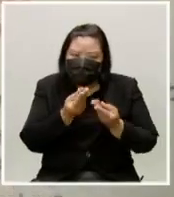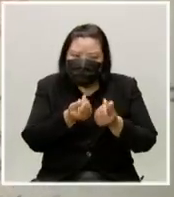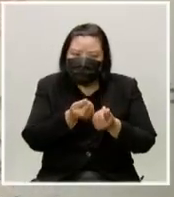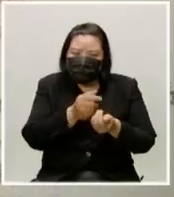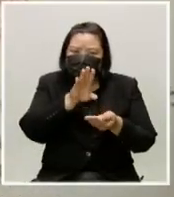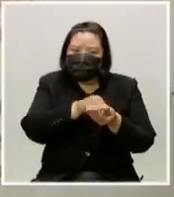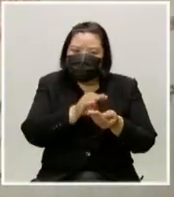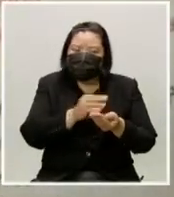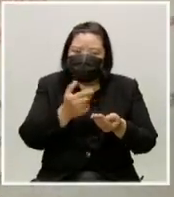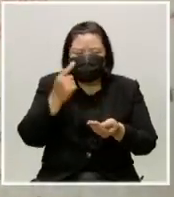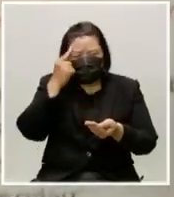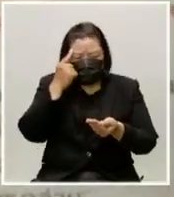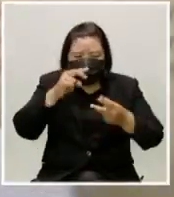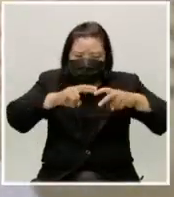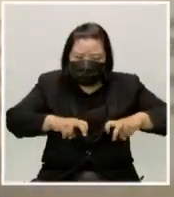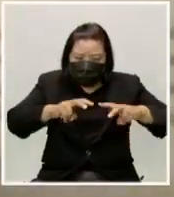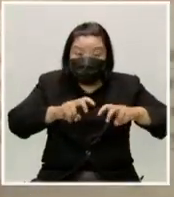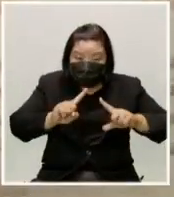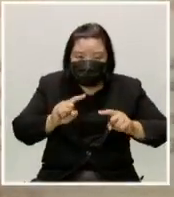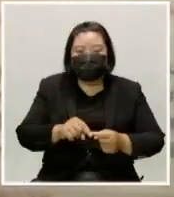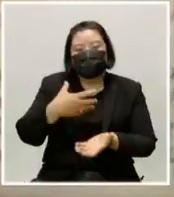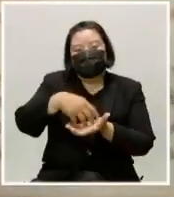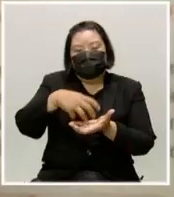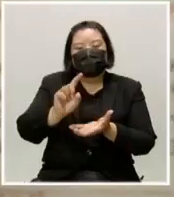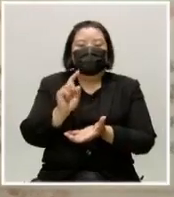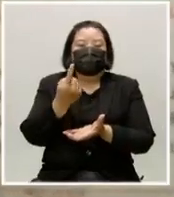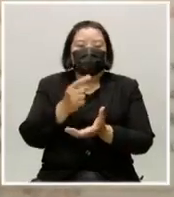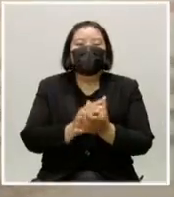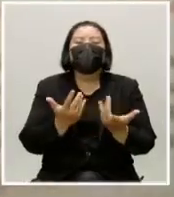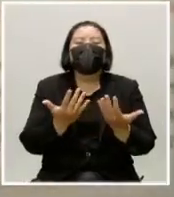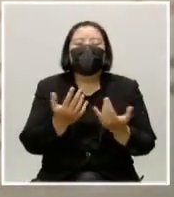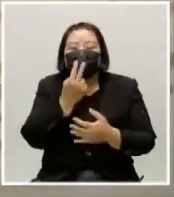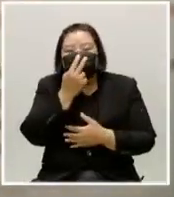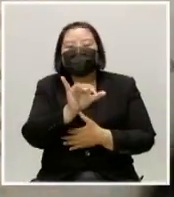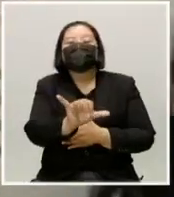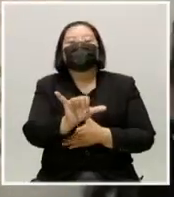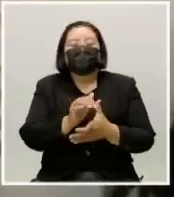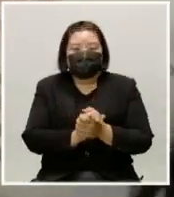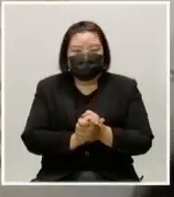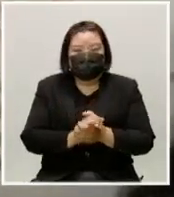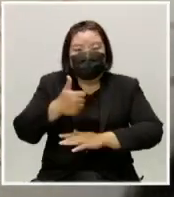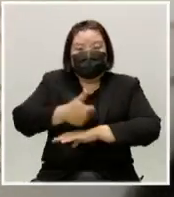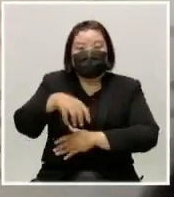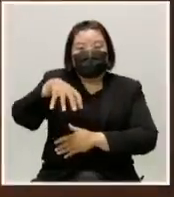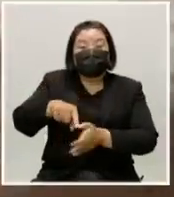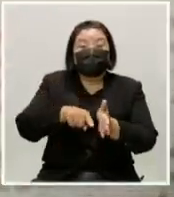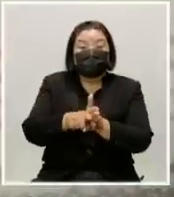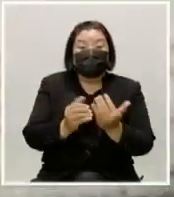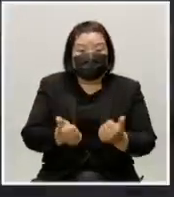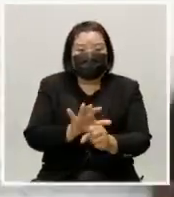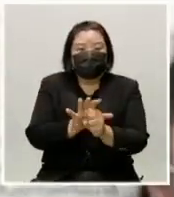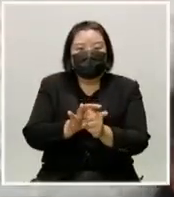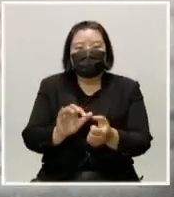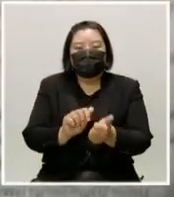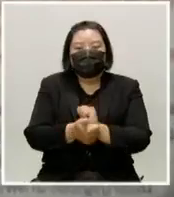แล้วมีประเด็นอะไรเพิ่มเติมนะครับสั้นๆแค่นี้ตรวจสอบข้อมูลอีกทีนึงนะครับเมื่อเช้าท่านดิบดีกรมวิทยาการแพทย์รายงานว่ายังไม่มีสายพันธุ์ใหม่เนาะแต่ข